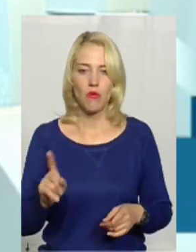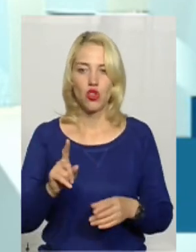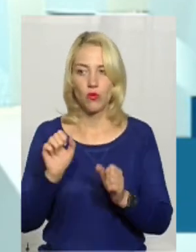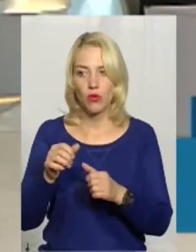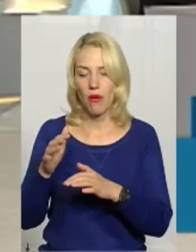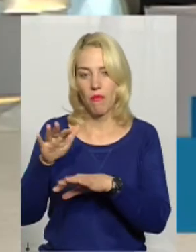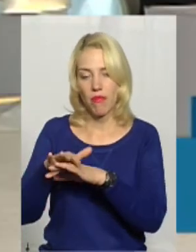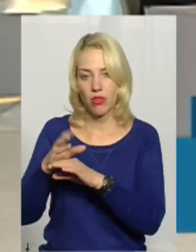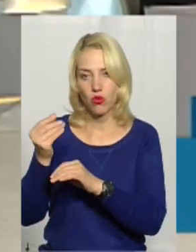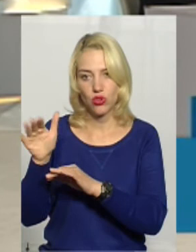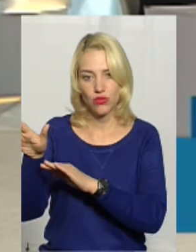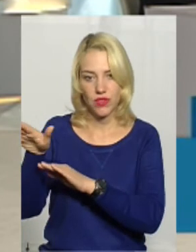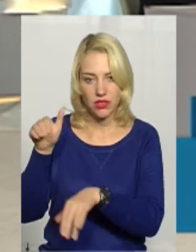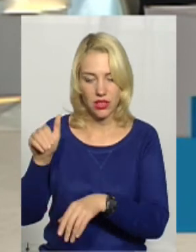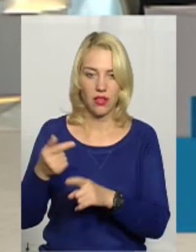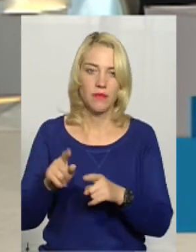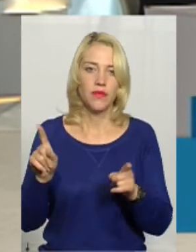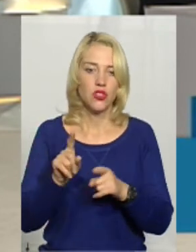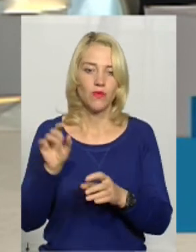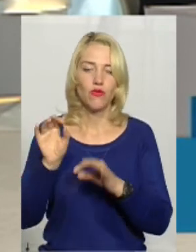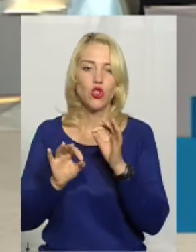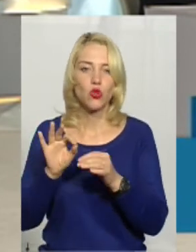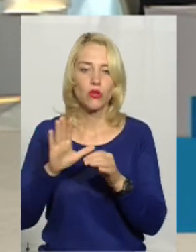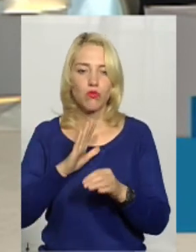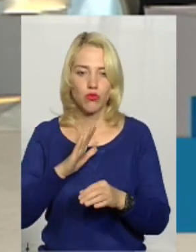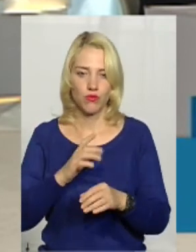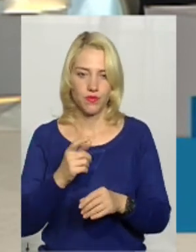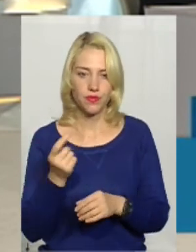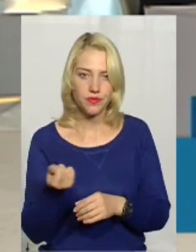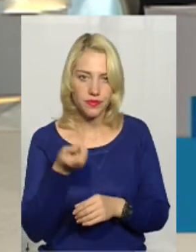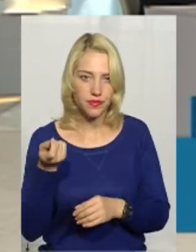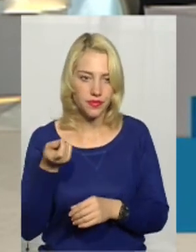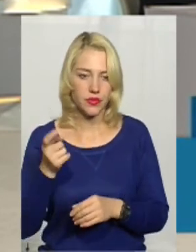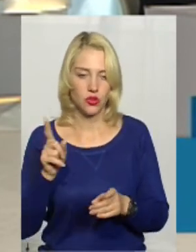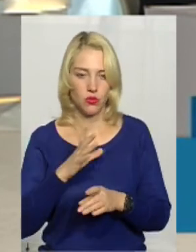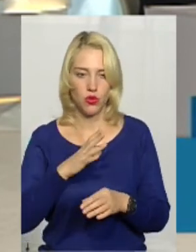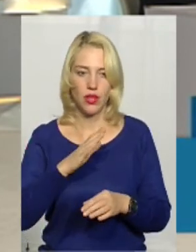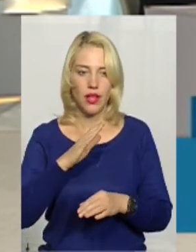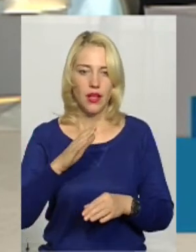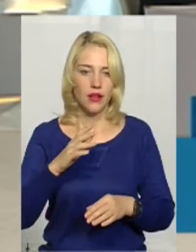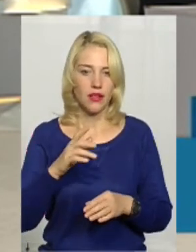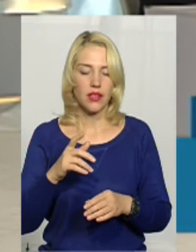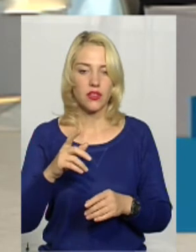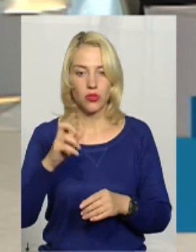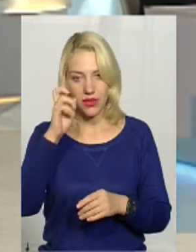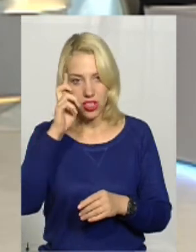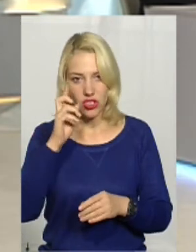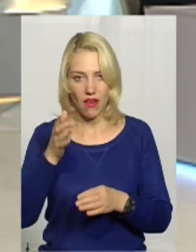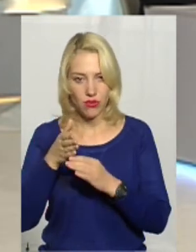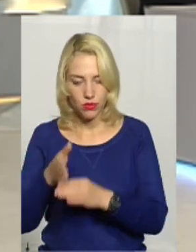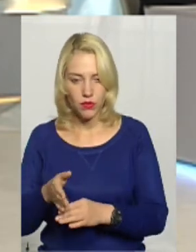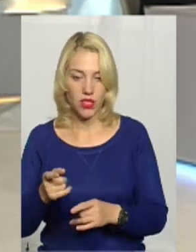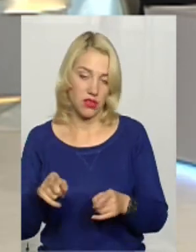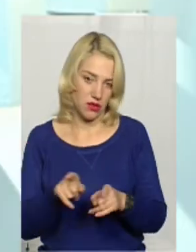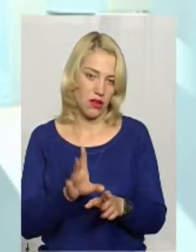взяти кошти. Допоможіть фермеру, щоб відсоткова ставка була дійсно покривалася державою, бо під 20% не купиш. От і тоді все